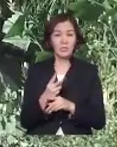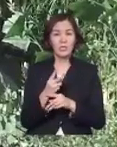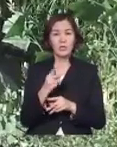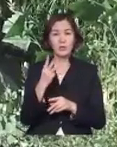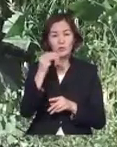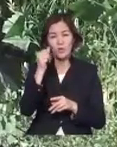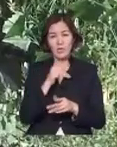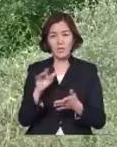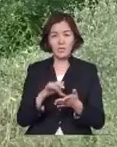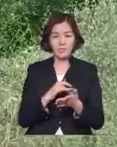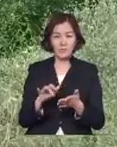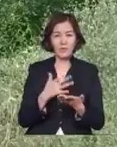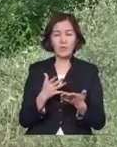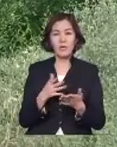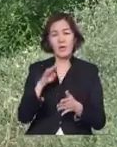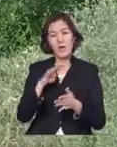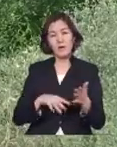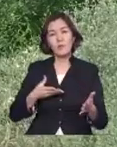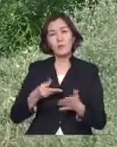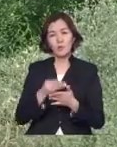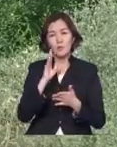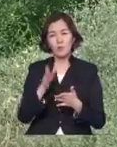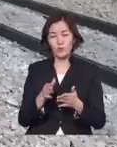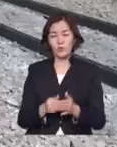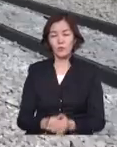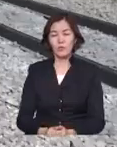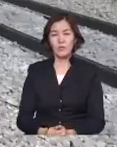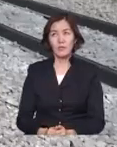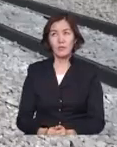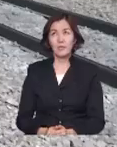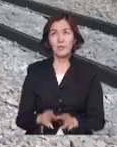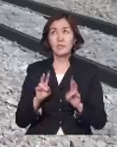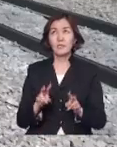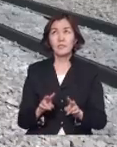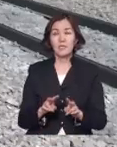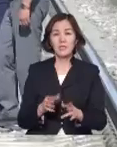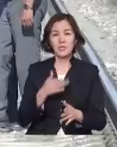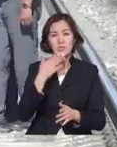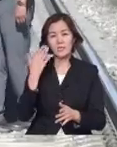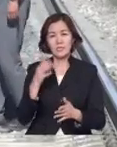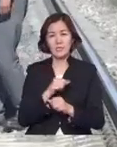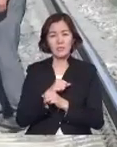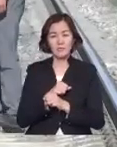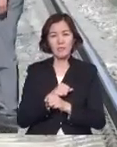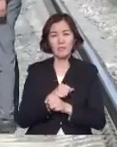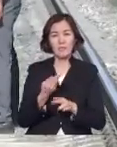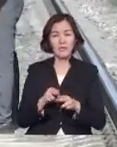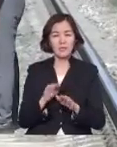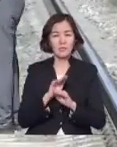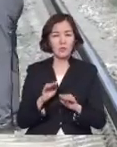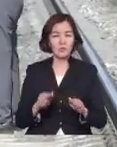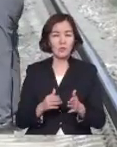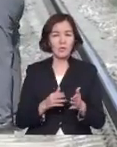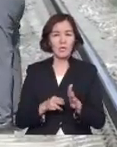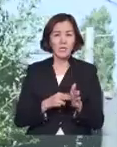айлық есептік көрсеткіште айыппұл арқалайтындары ескертілді. Десе де жазғы демалыс мезгілінде әсіресе оқушылар темір